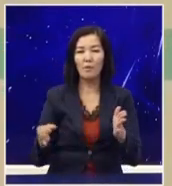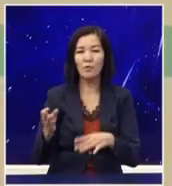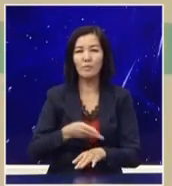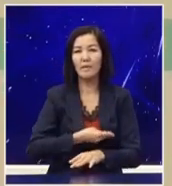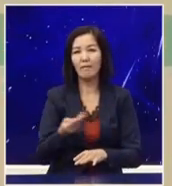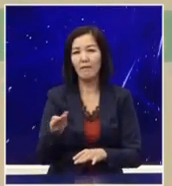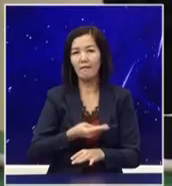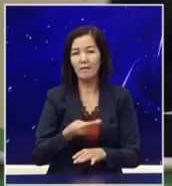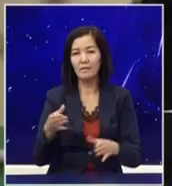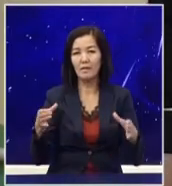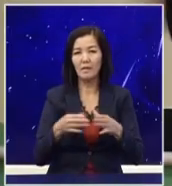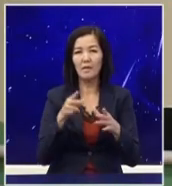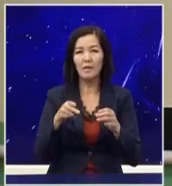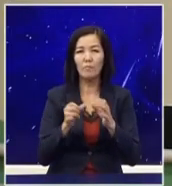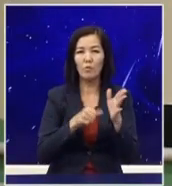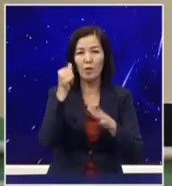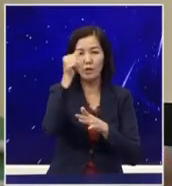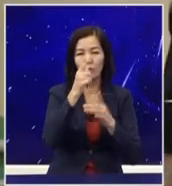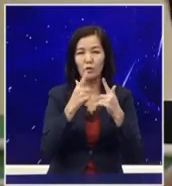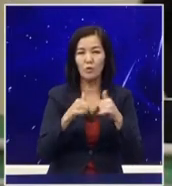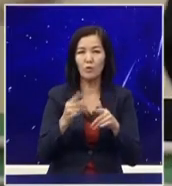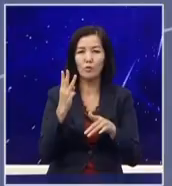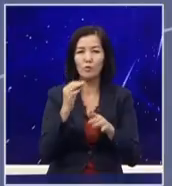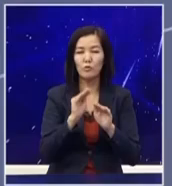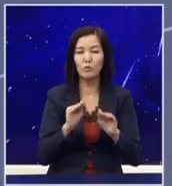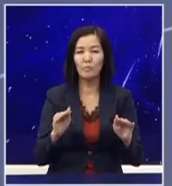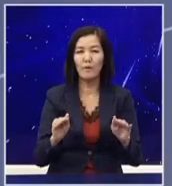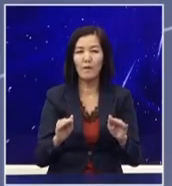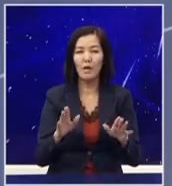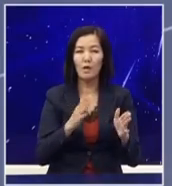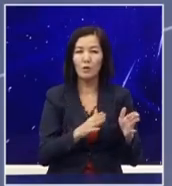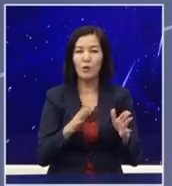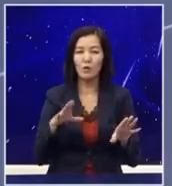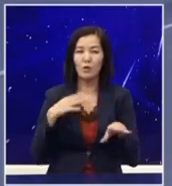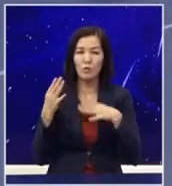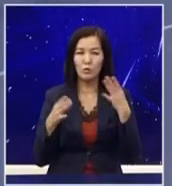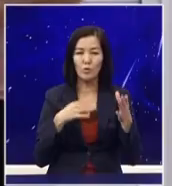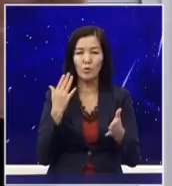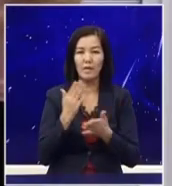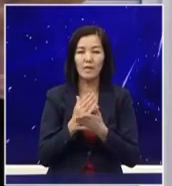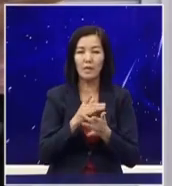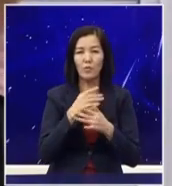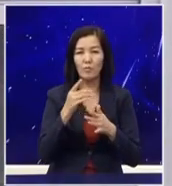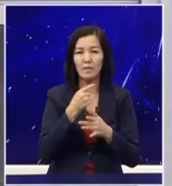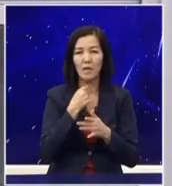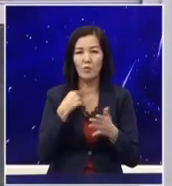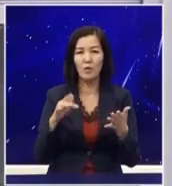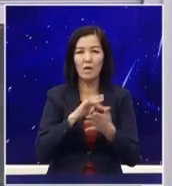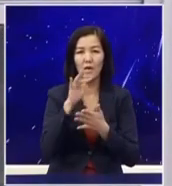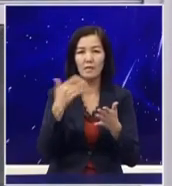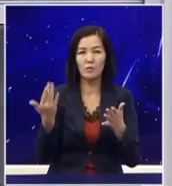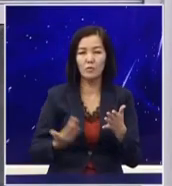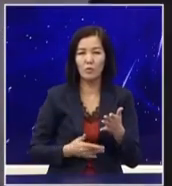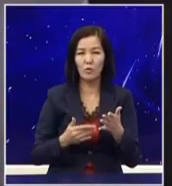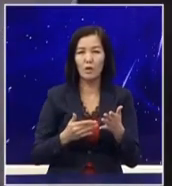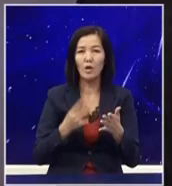теннисі қауымдастығы 2016 жылы құрылды. Қазір 300-ге жуық адам тұрақты түрде айналысады. Олардың дені Талдықорған қаласының тұрғындары. Осы